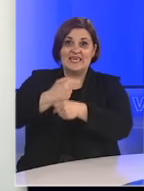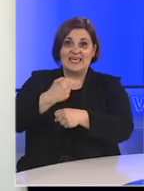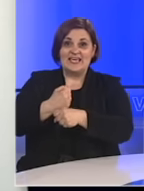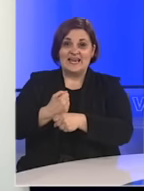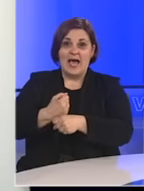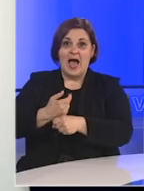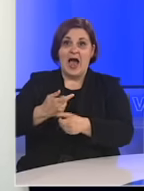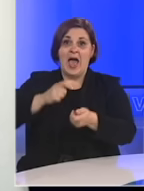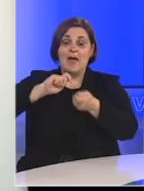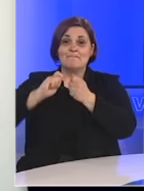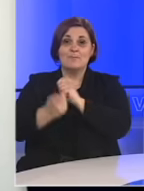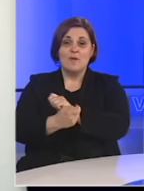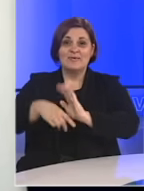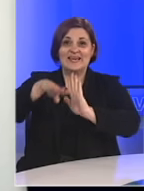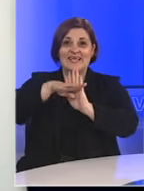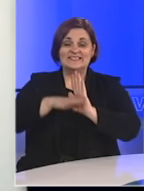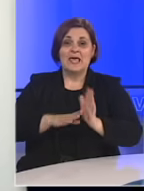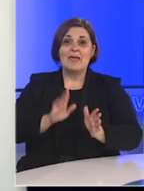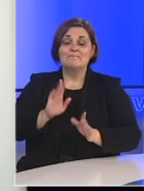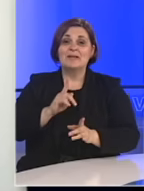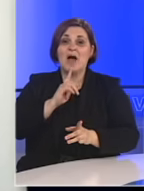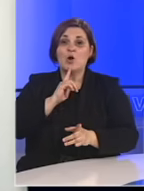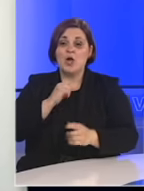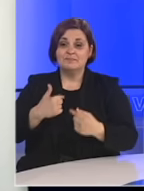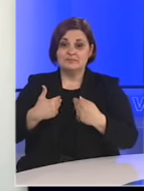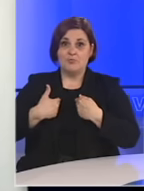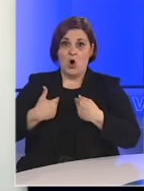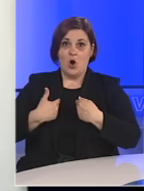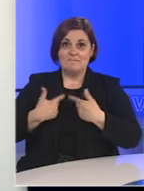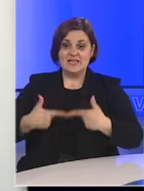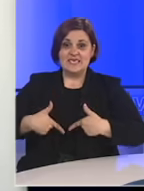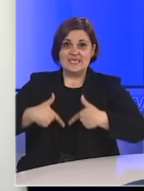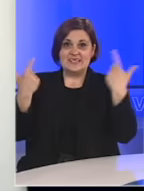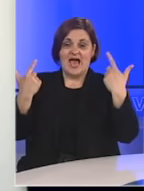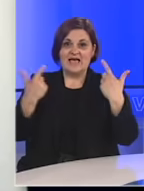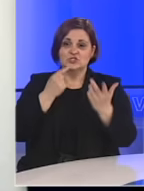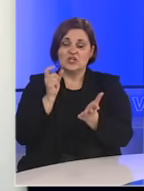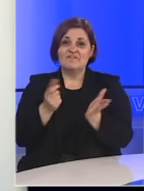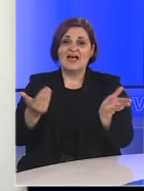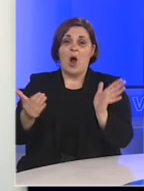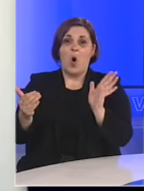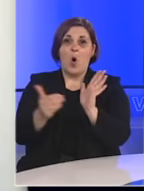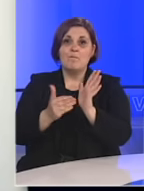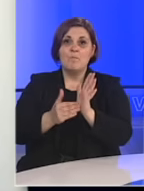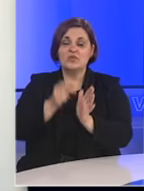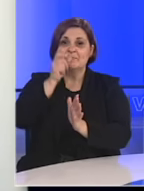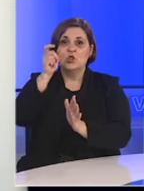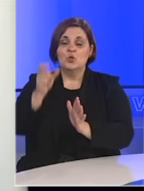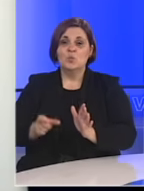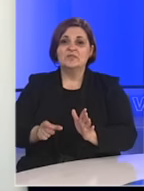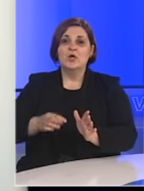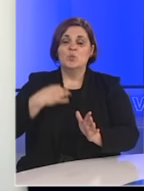promjeni zakona prema kojem bismo bili jasno definirani kao potreban kadar u